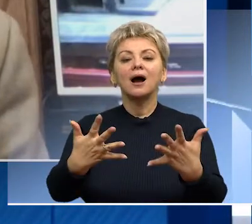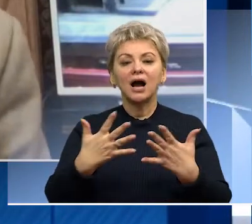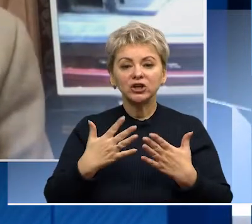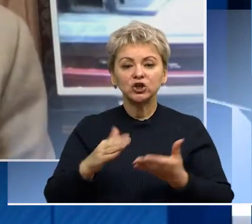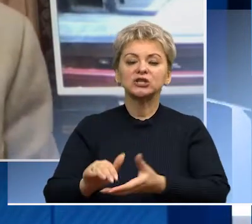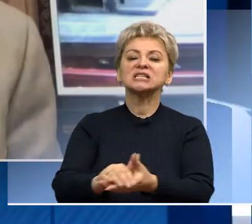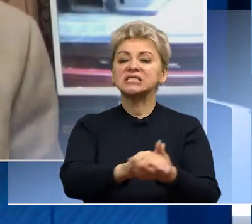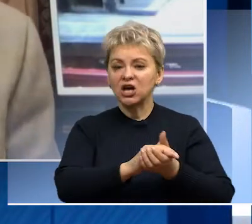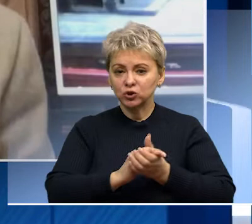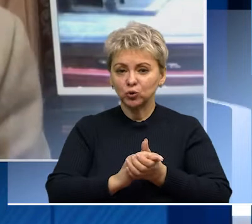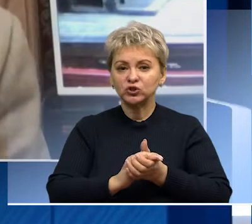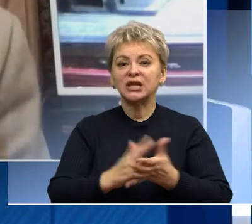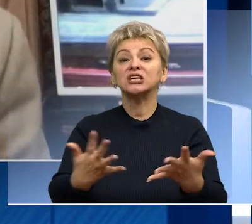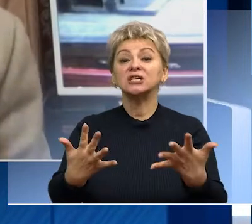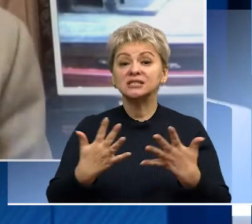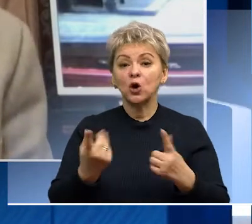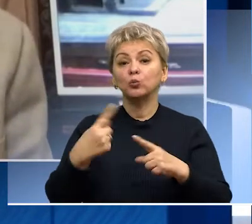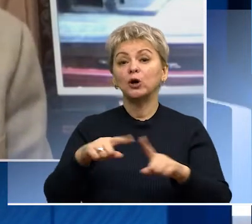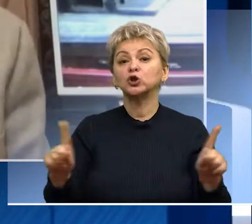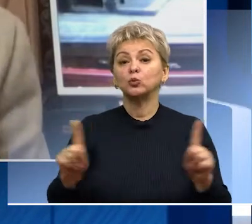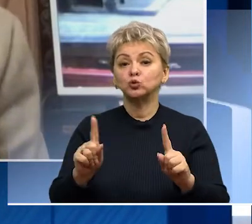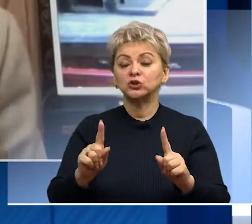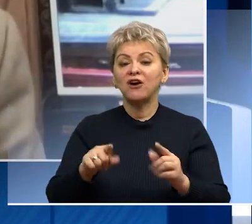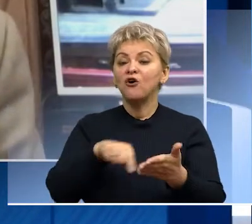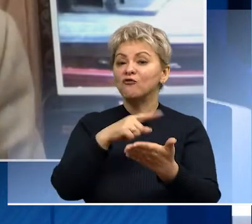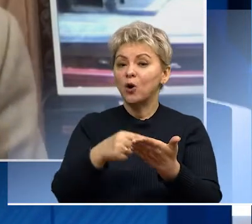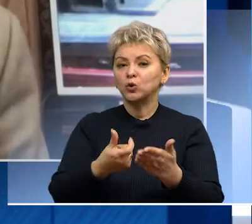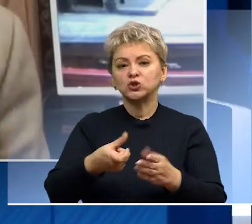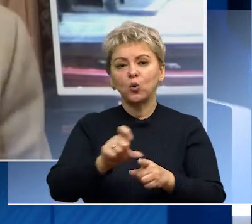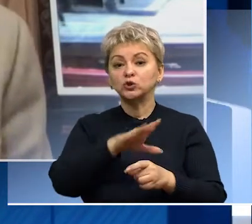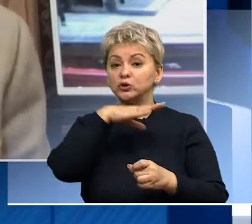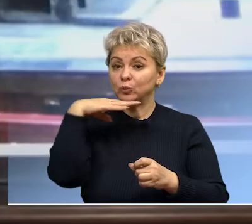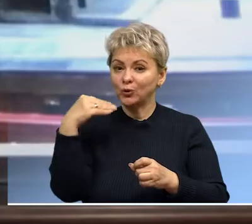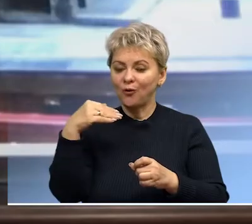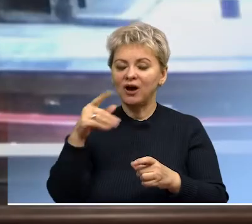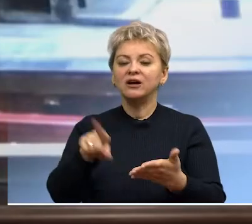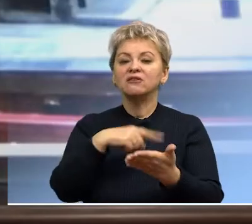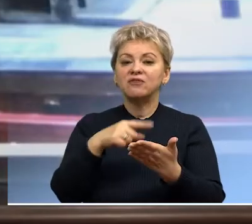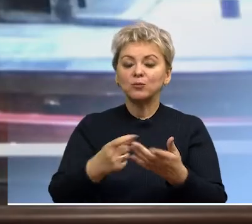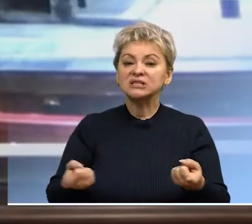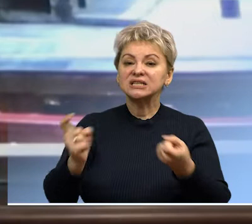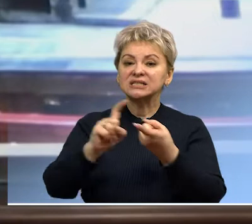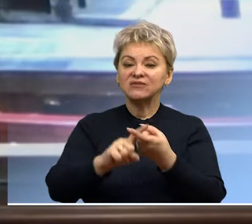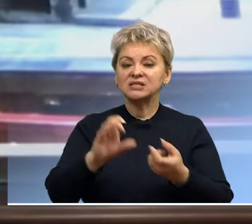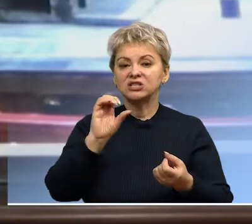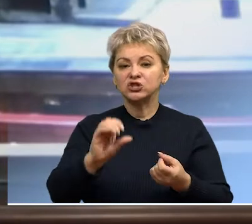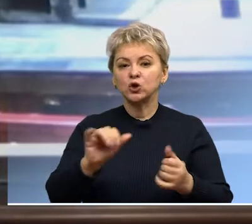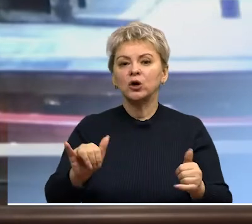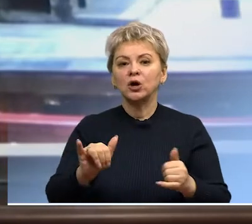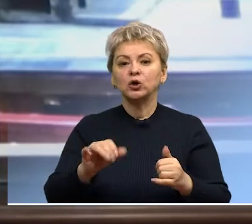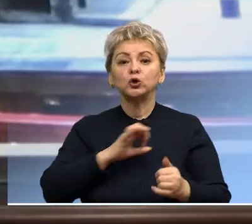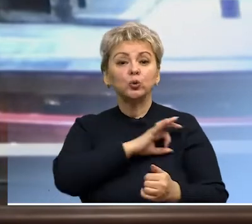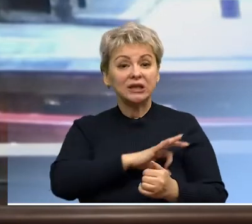Ну, конечно, сотрудничают, совершенно естественно, потому что, ну, вопросов очень много. Вопросов, связанных и